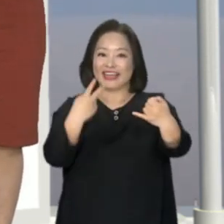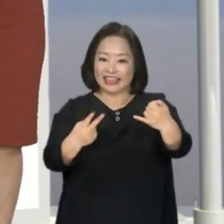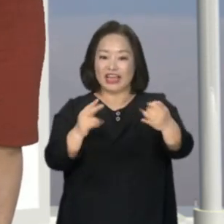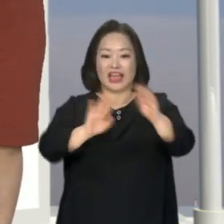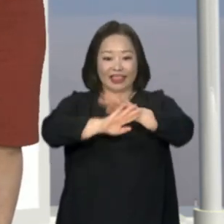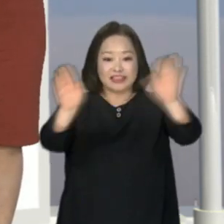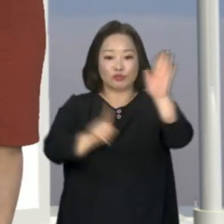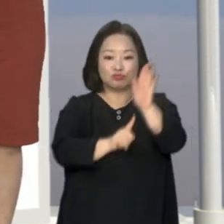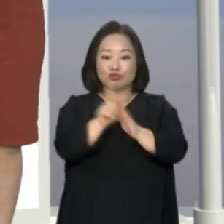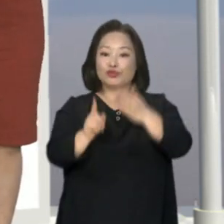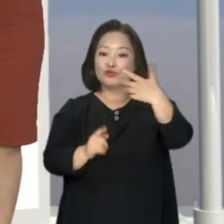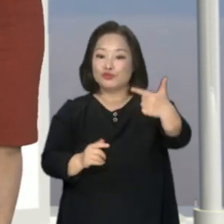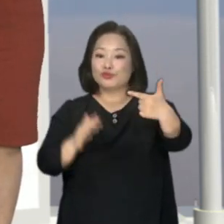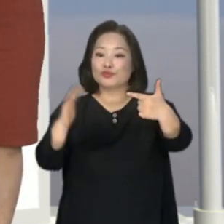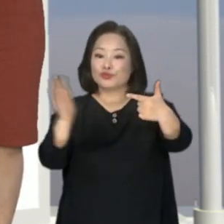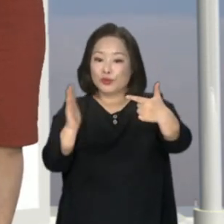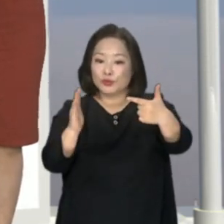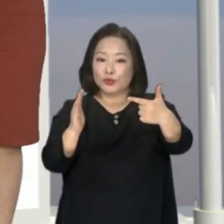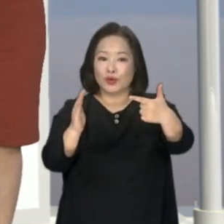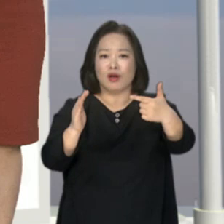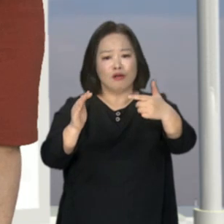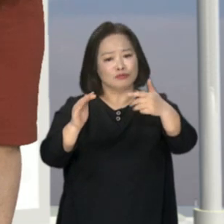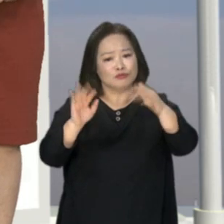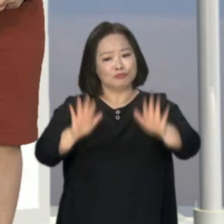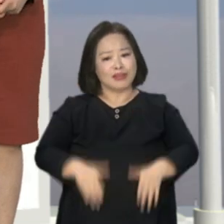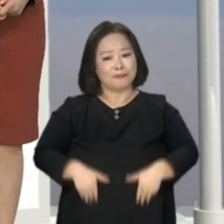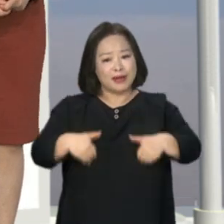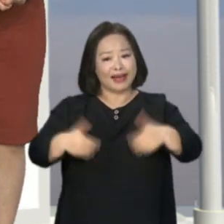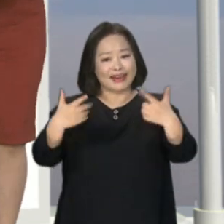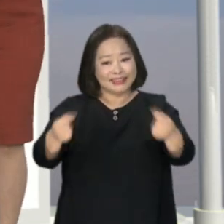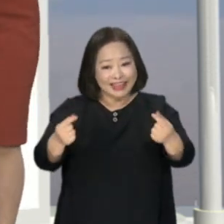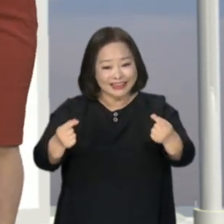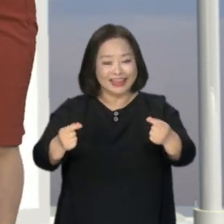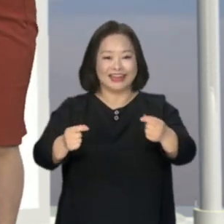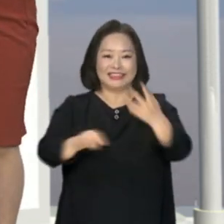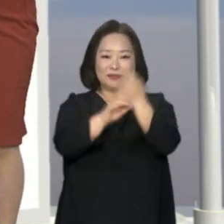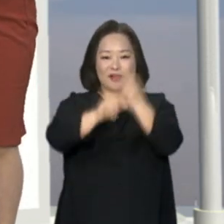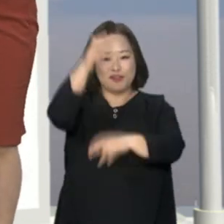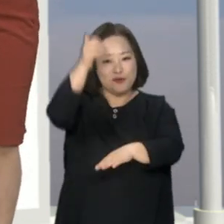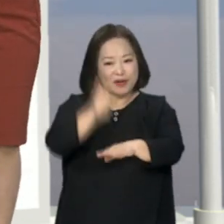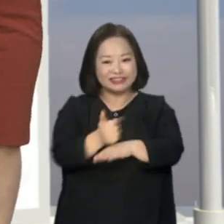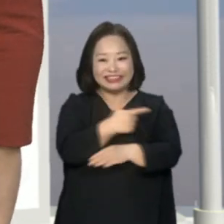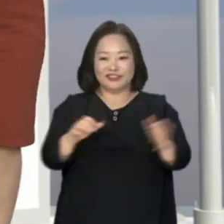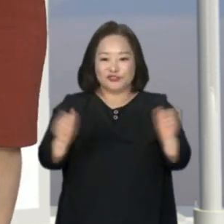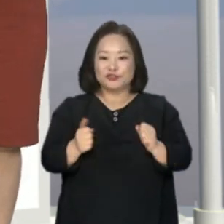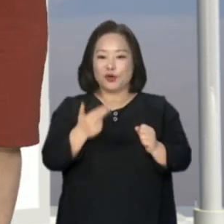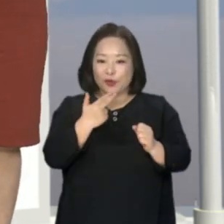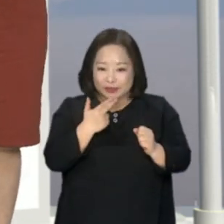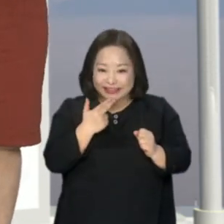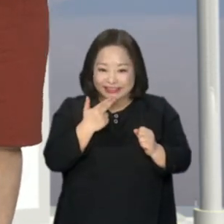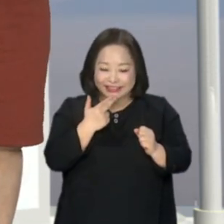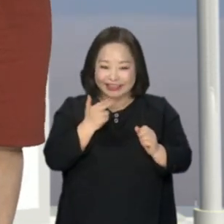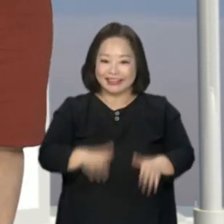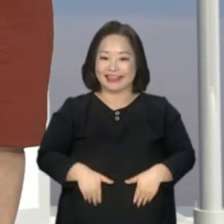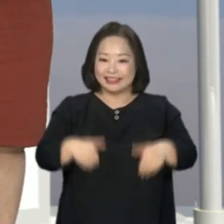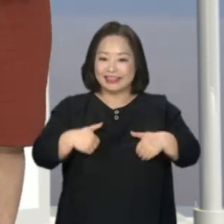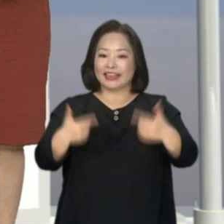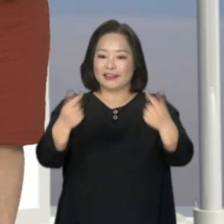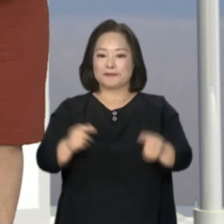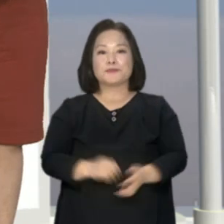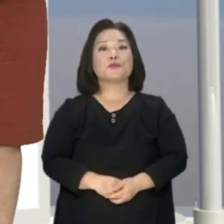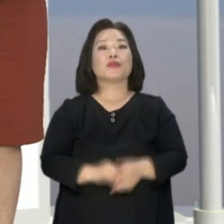6도로 예년 기온을 2도에서 6도 정도 웃돌겠고요. 이후 연말까지도 큰 추위 없이 온화한 겨울 날씨가